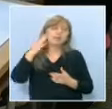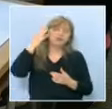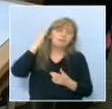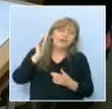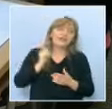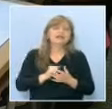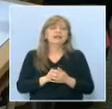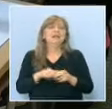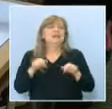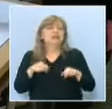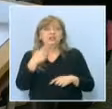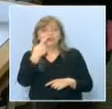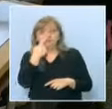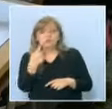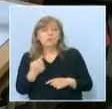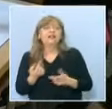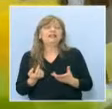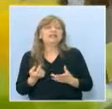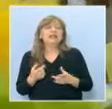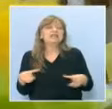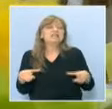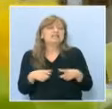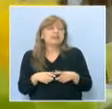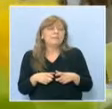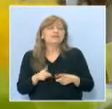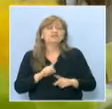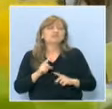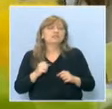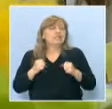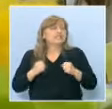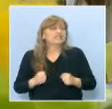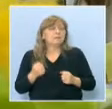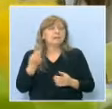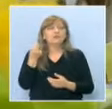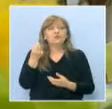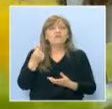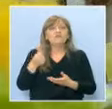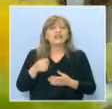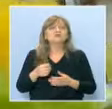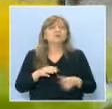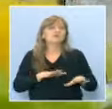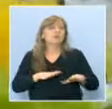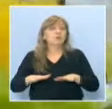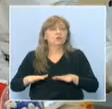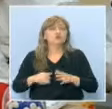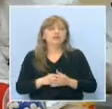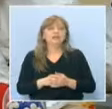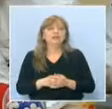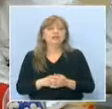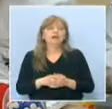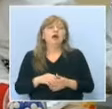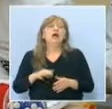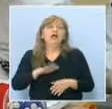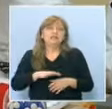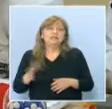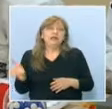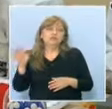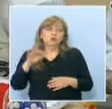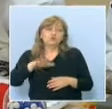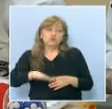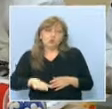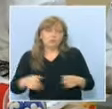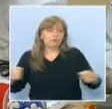в момента семейството не се намира в стабилно финансово състояние. Това е идеята. Децата още от малки, сблъсвайки се